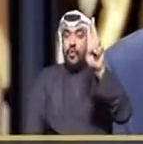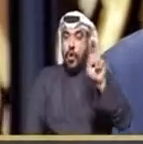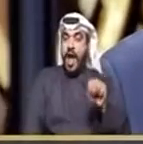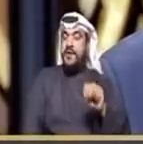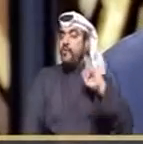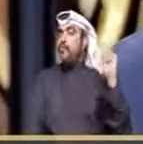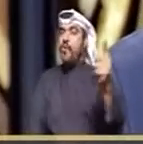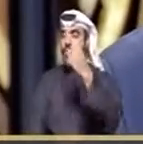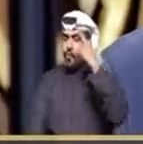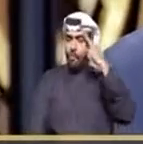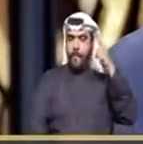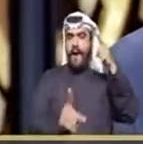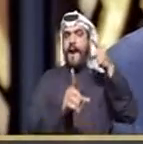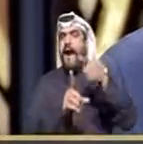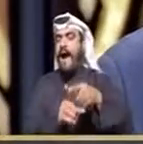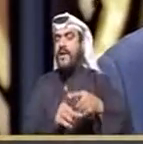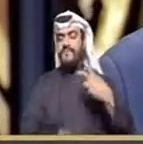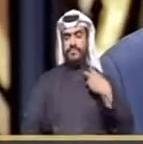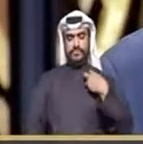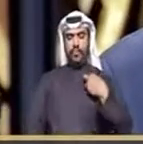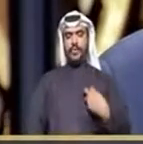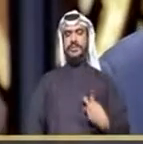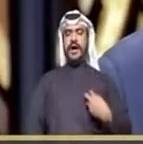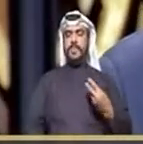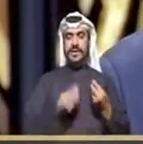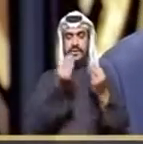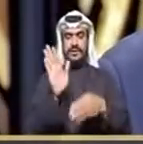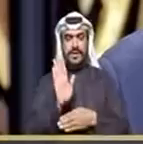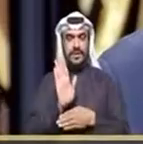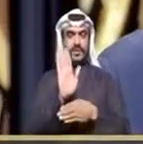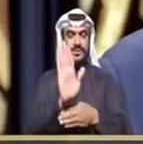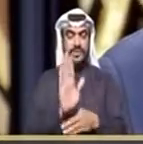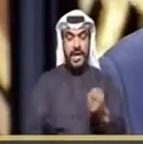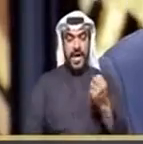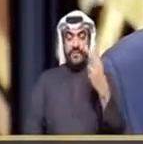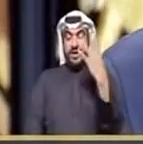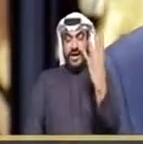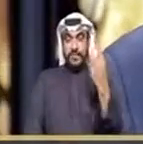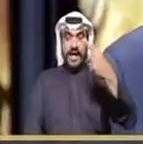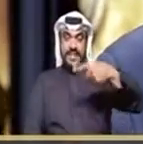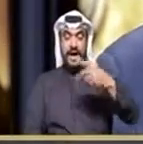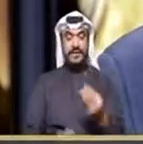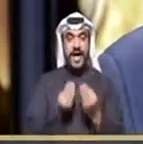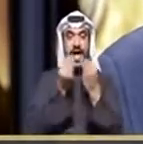التذكير بدوره الفعال من قبل الأمم المتحدة في سبتمبر 2014،